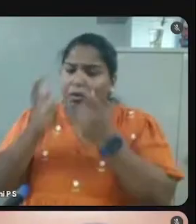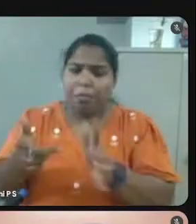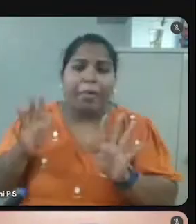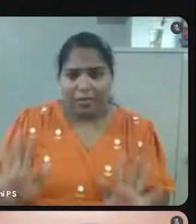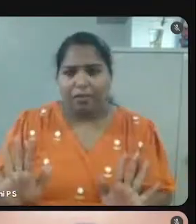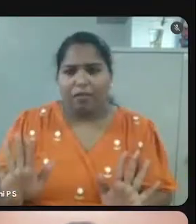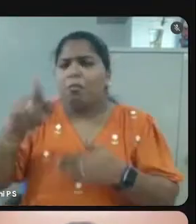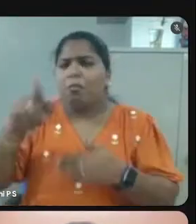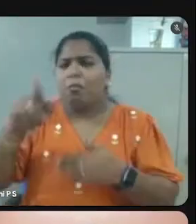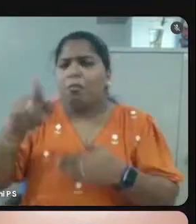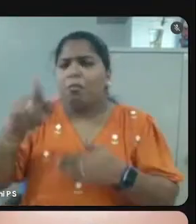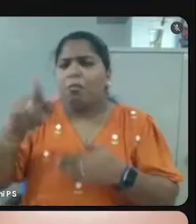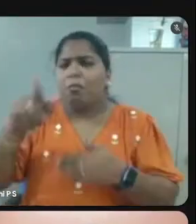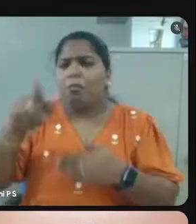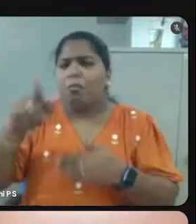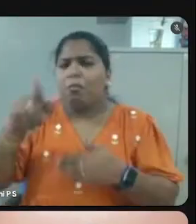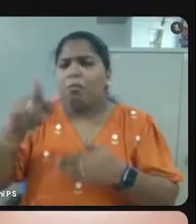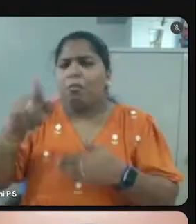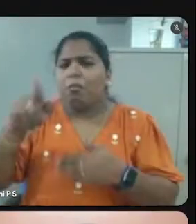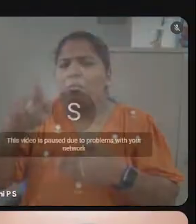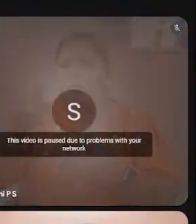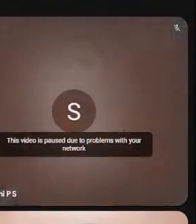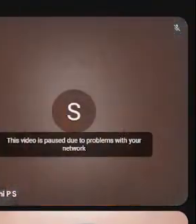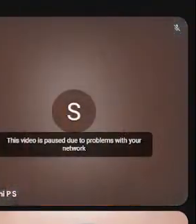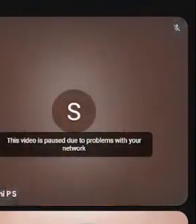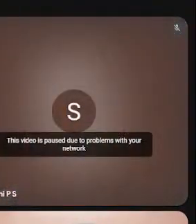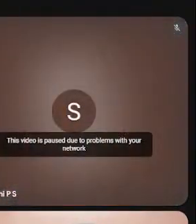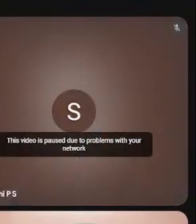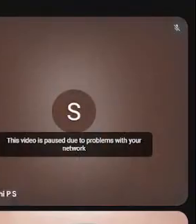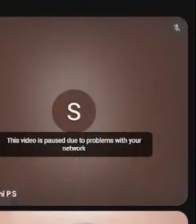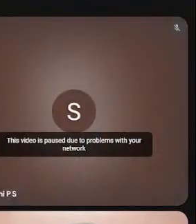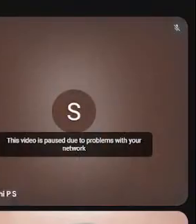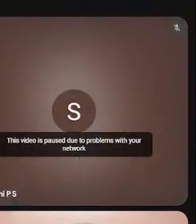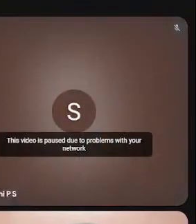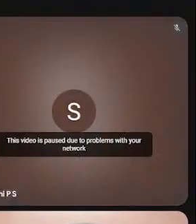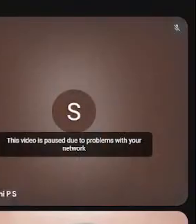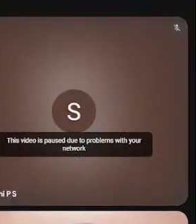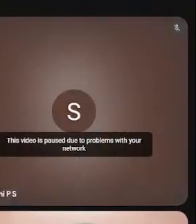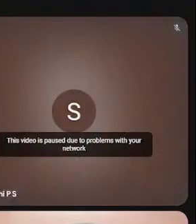എങ്ങനെ എന്ത് രീതിയിലാണ് അത് നമ്മൾ എങ്ങനെയാണ് ചെയ്യേണ്ടത്? ഇപ്പം